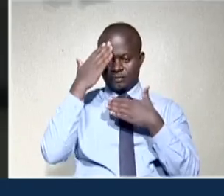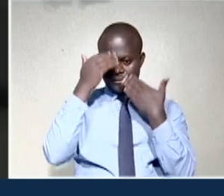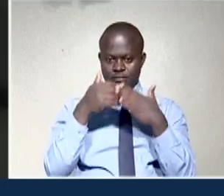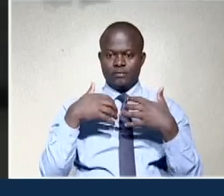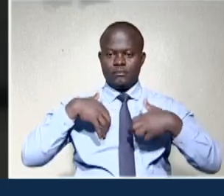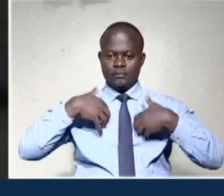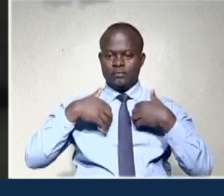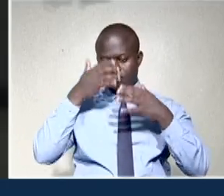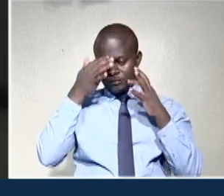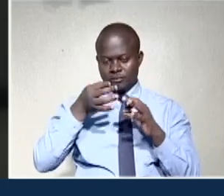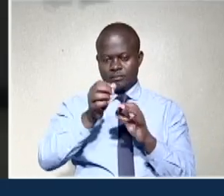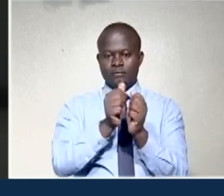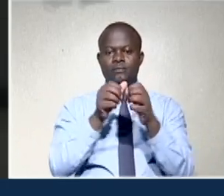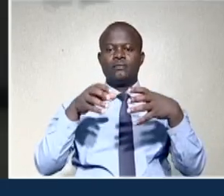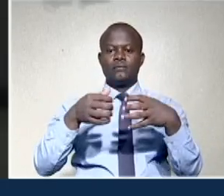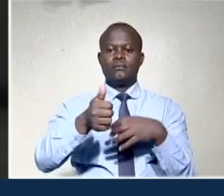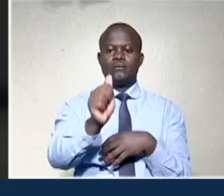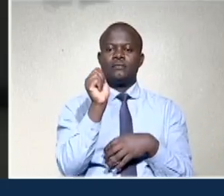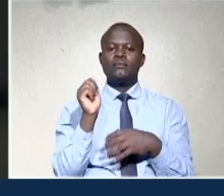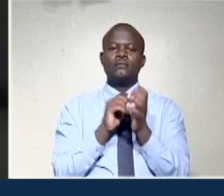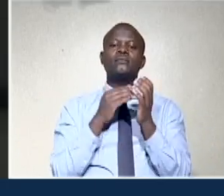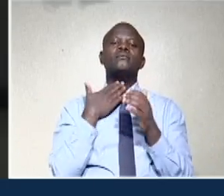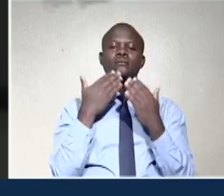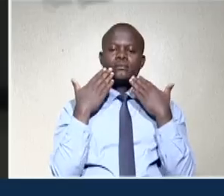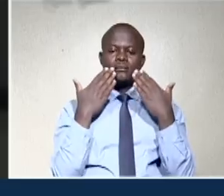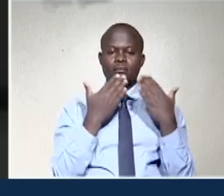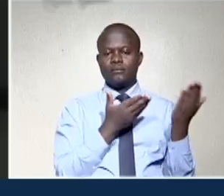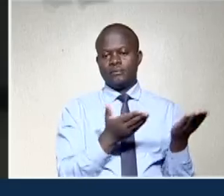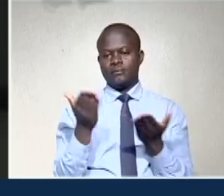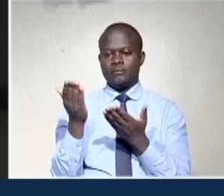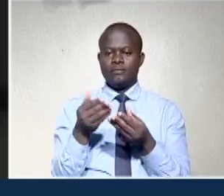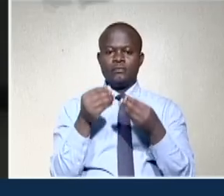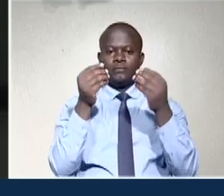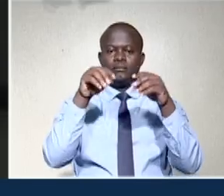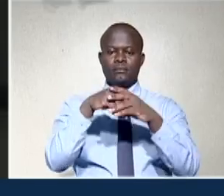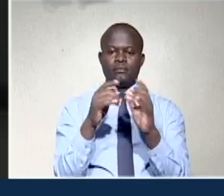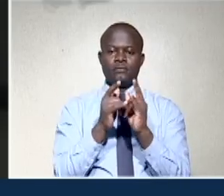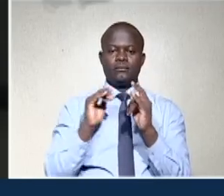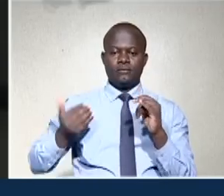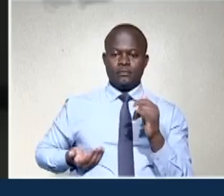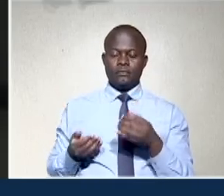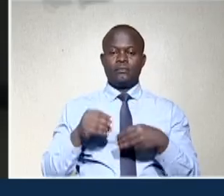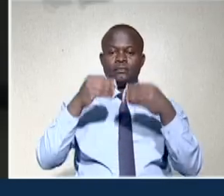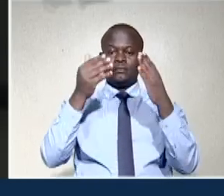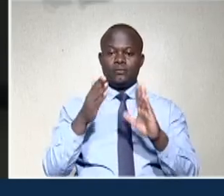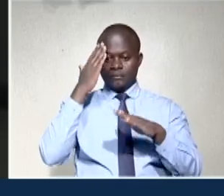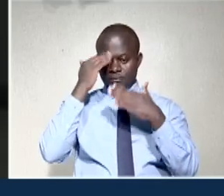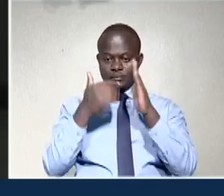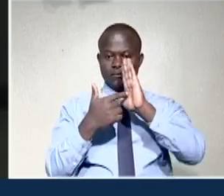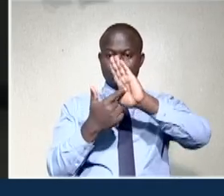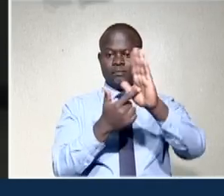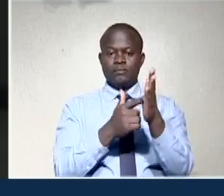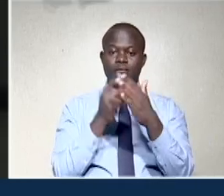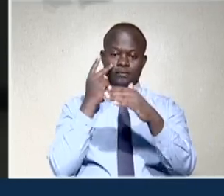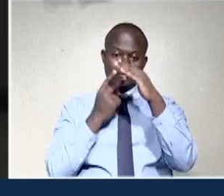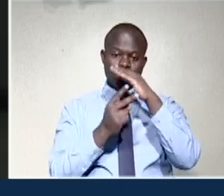no kwiyemeza kwawe n'ikipe yawe. Ndifuza kandi gushimira ubutumire wampaye bwo kwitabira inama ya Women Deliver, kuko nabyo birerekana icyerekezo dusangiye